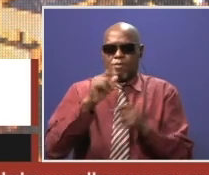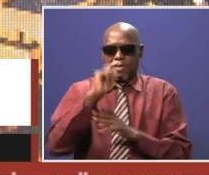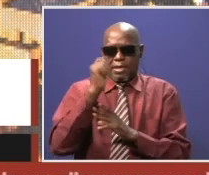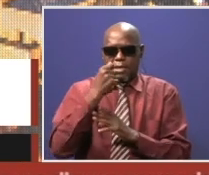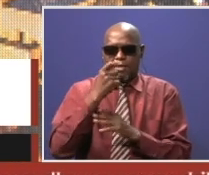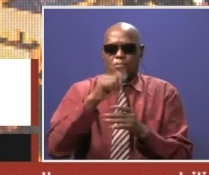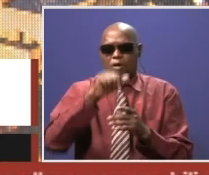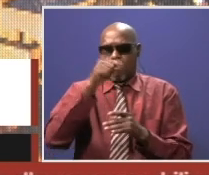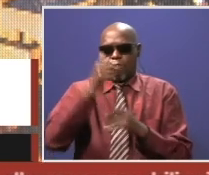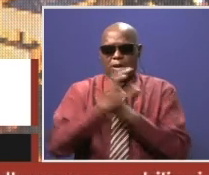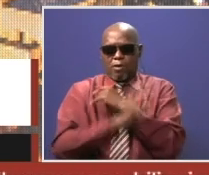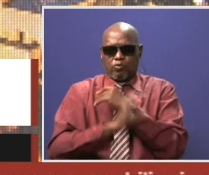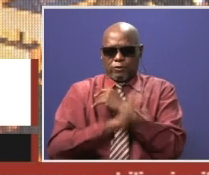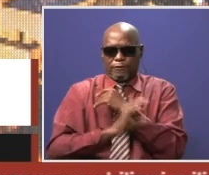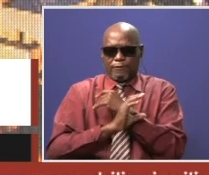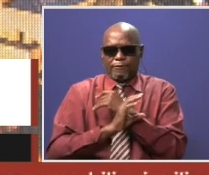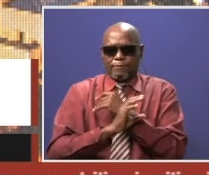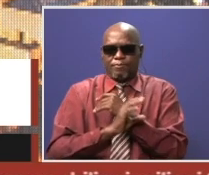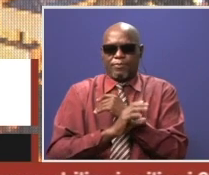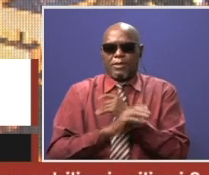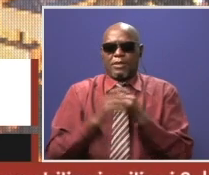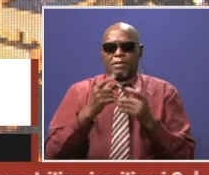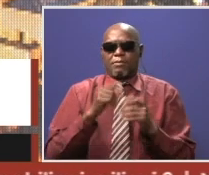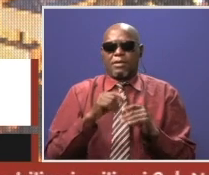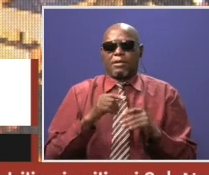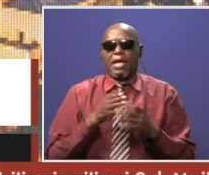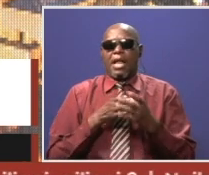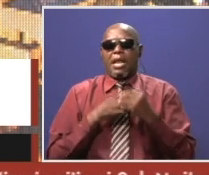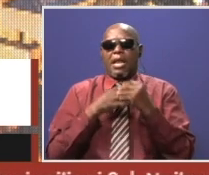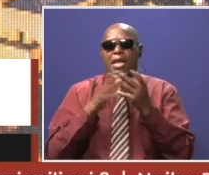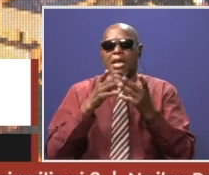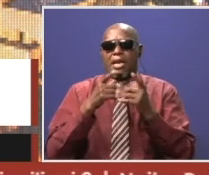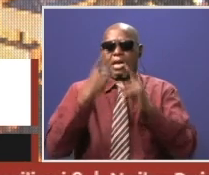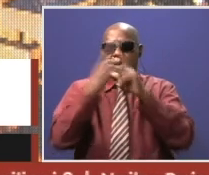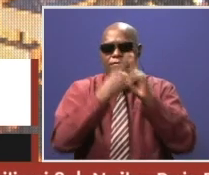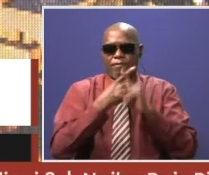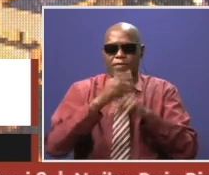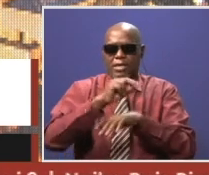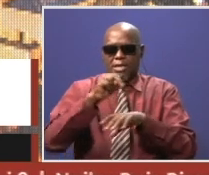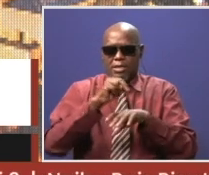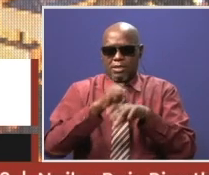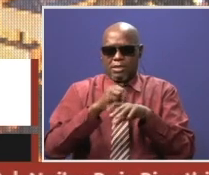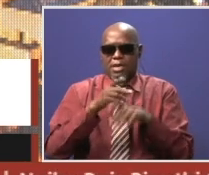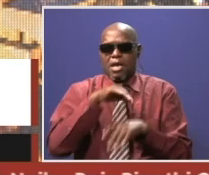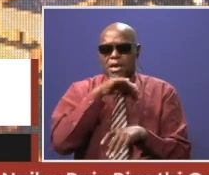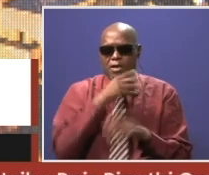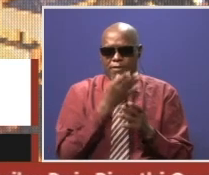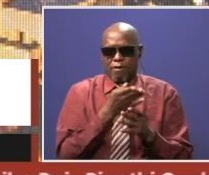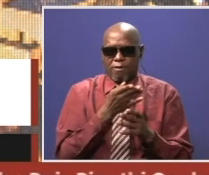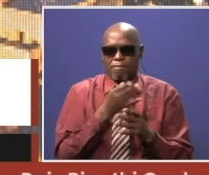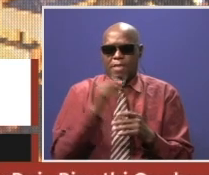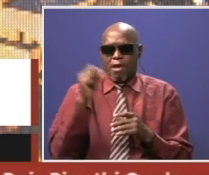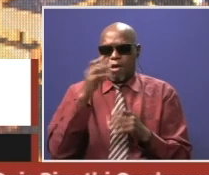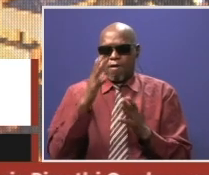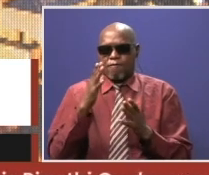duniani. Zaidi ya hayo, viongozi mashuhuri wa kitaifa walihudhuria akiwemo aliyekuwa waziri mkuu Raila Odinga, Gavana wa Nairobi